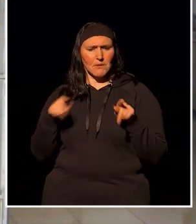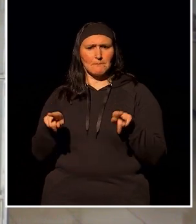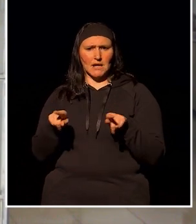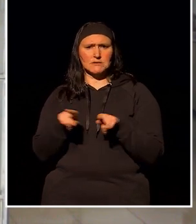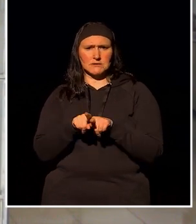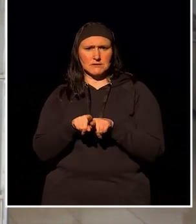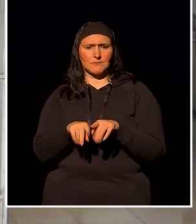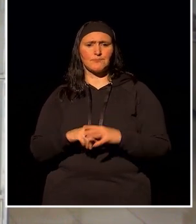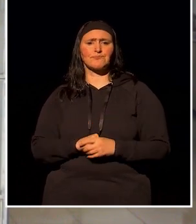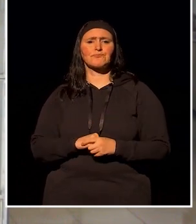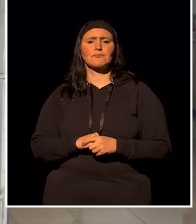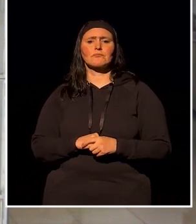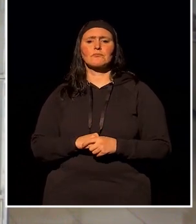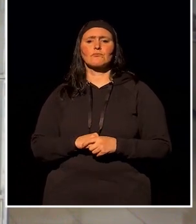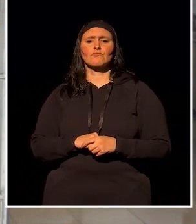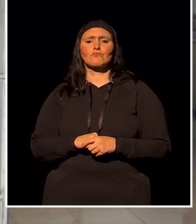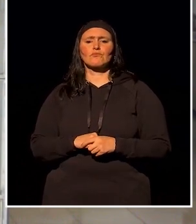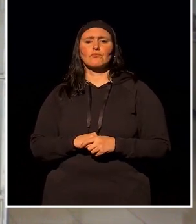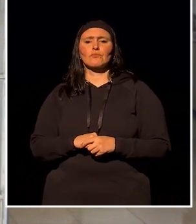gestellt worden ist,